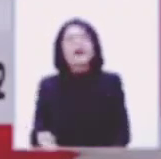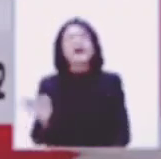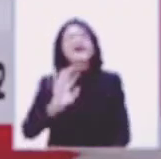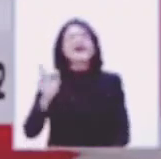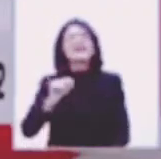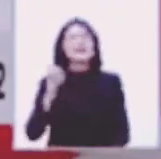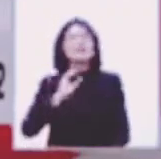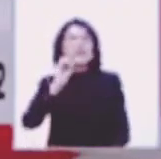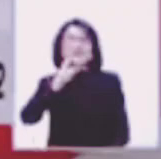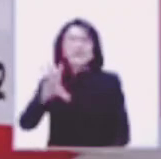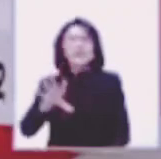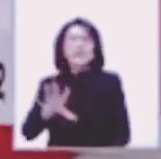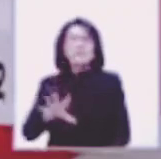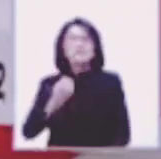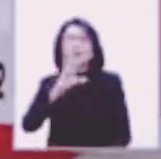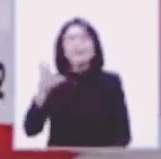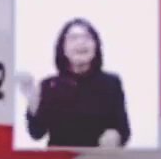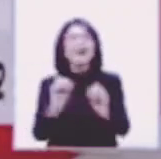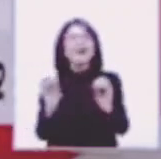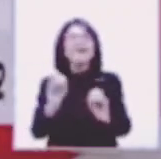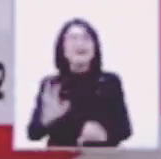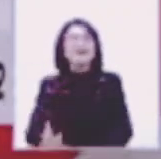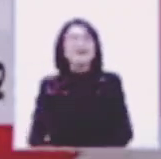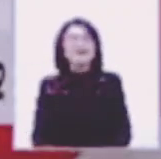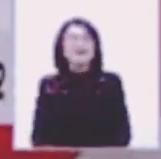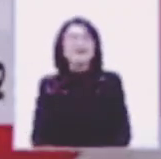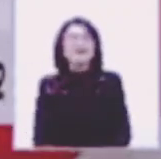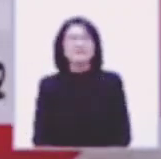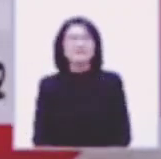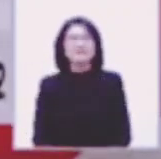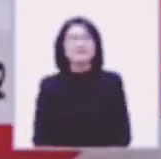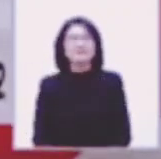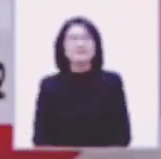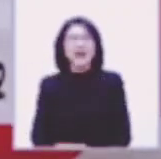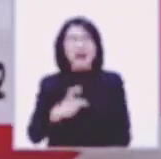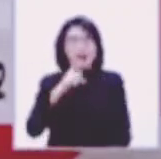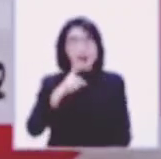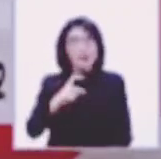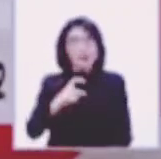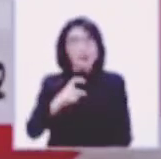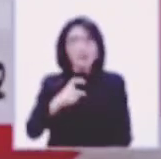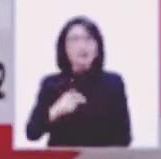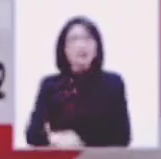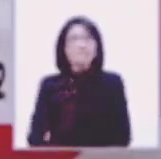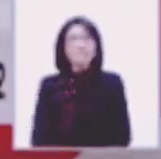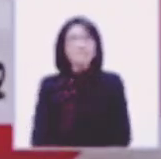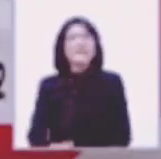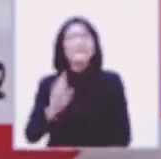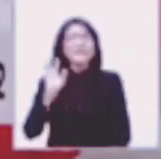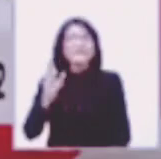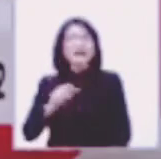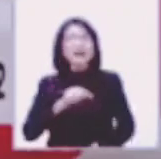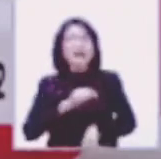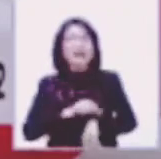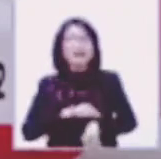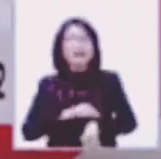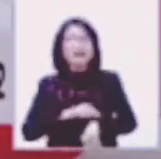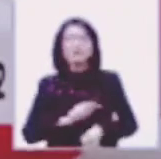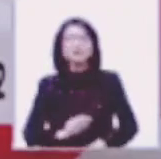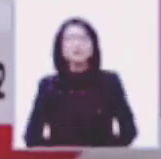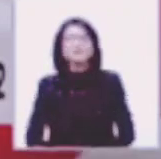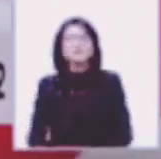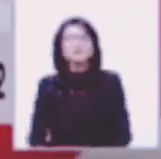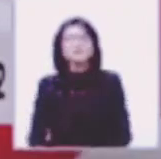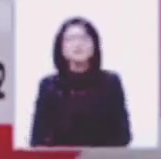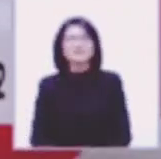gini ini, ndak ada ini jawabannya. Terima kasih. Cukup buat Pak Mahfud? Masih ada waktu, Bapak? Saya kembalikan. Cukup